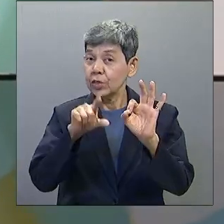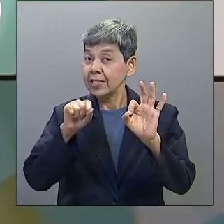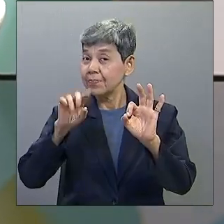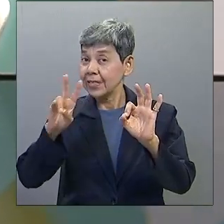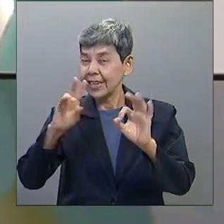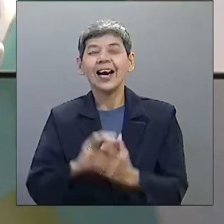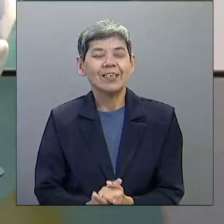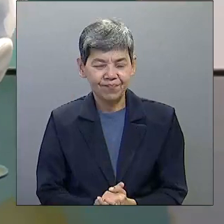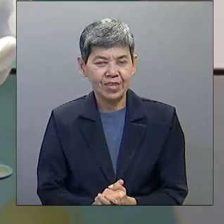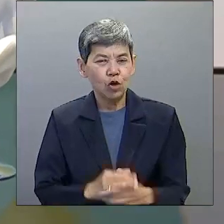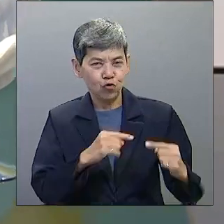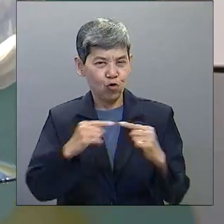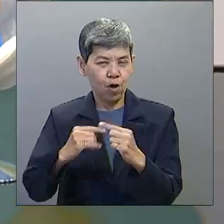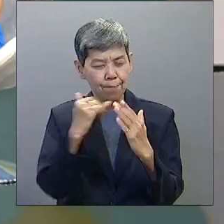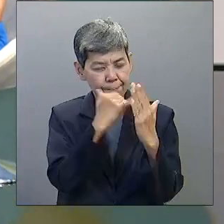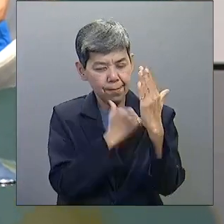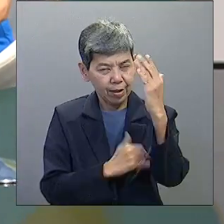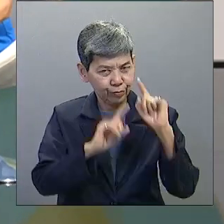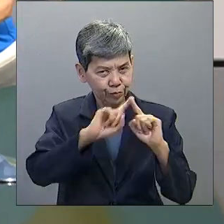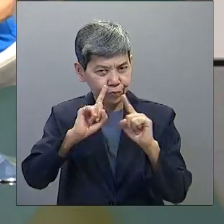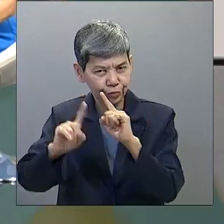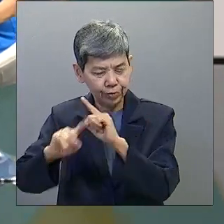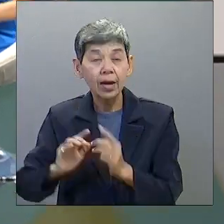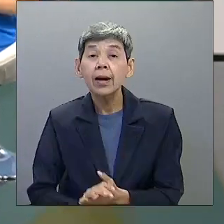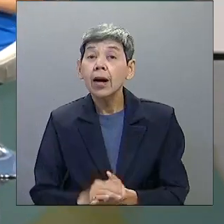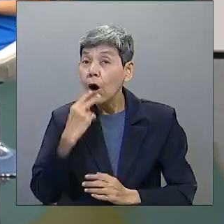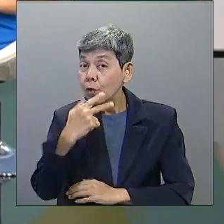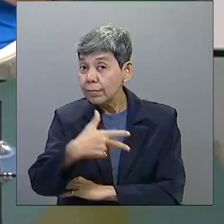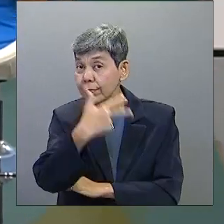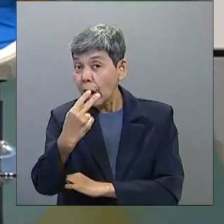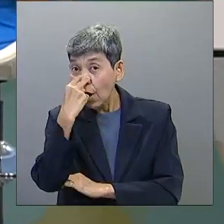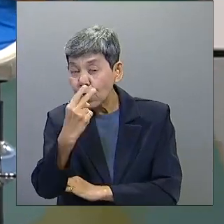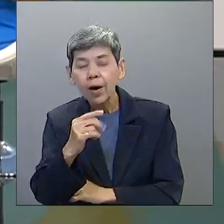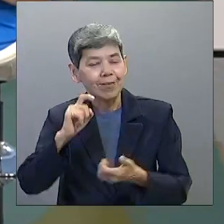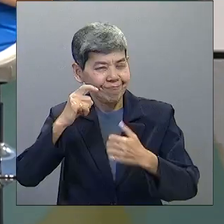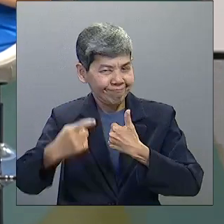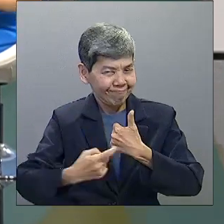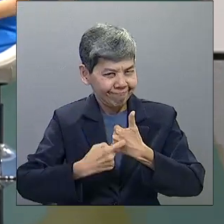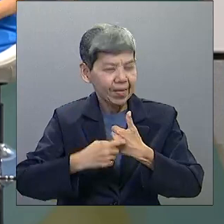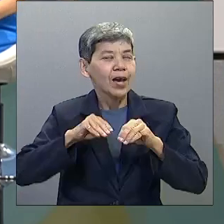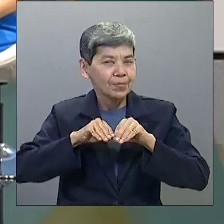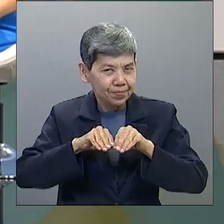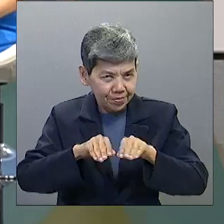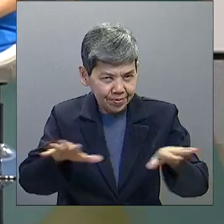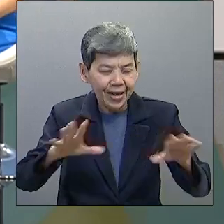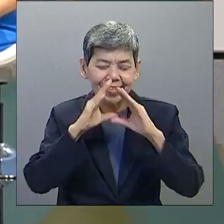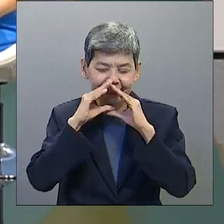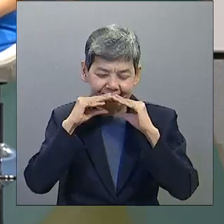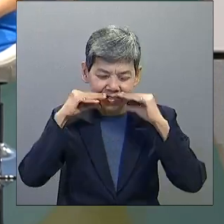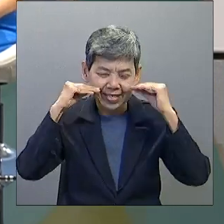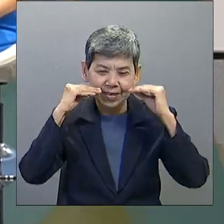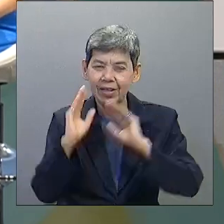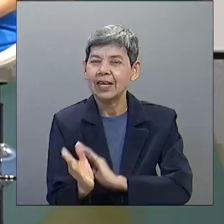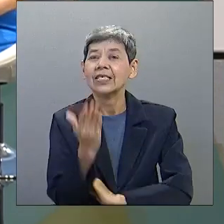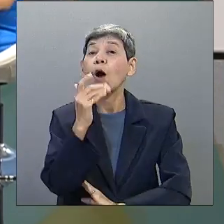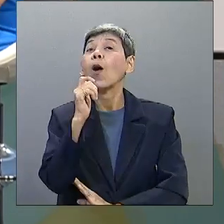9:27 นะครับคุณผู้ชมอยู่กันต่อในช่วงสีสันวาไรตี้ครับเช้านี้ใครเปิดมาเจอเรา3คนฝากกดไลค์กดแชร์ส่งต่อสีสันส่งต่อรอยยิ้มเช้าวันอังคารวันนี้ด้วยนะ